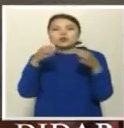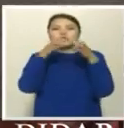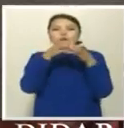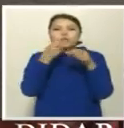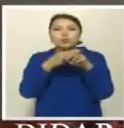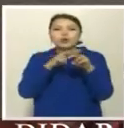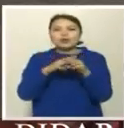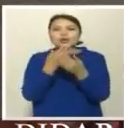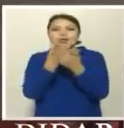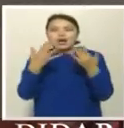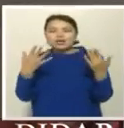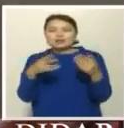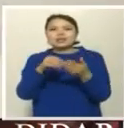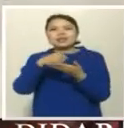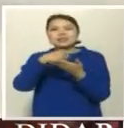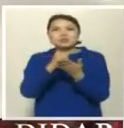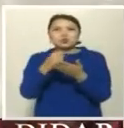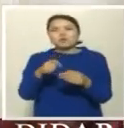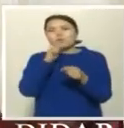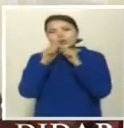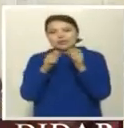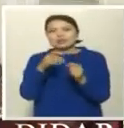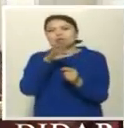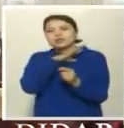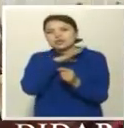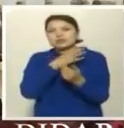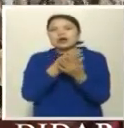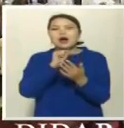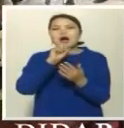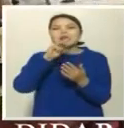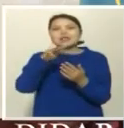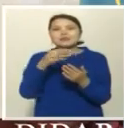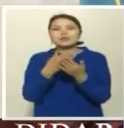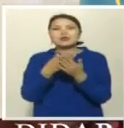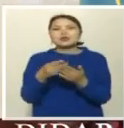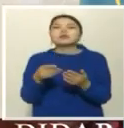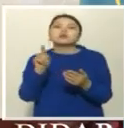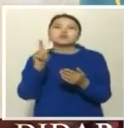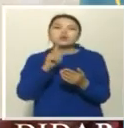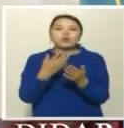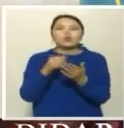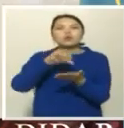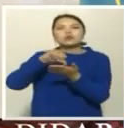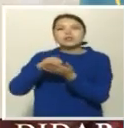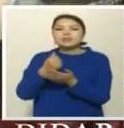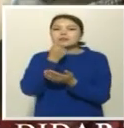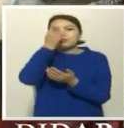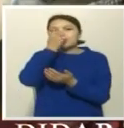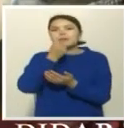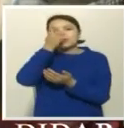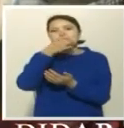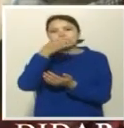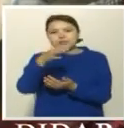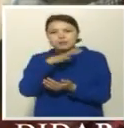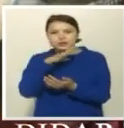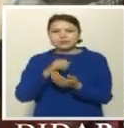қауымдастығының марапаттары табысталды. Ал облыс әкімі Нұрлан Ноғаев ел экономикасының дамуына үлес қосып жүрген геологтарға алғыс білдіріп, мерекемен